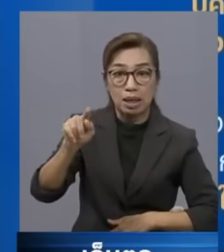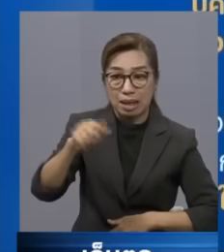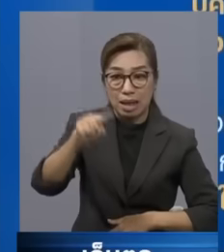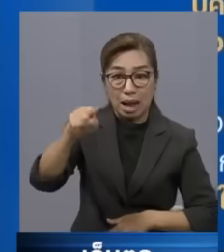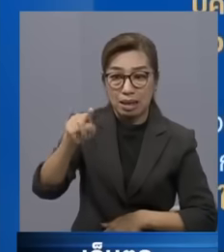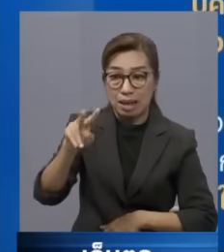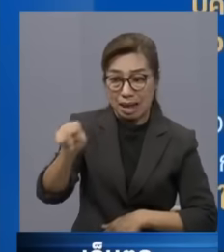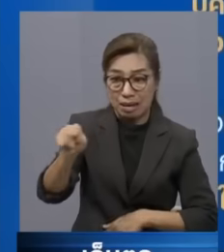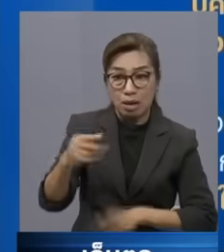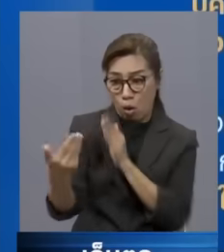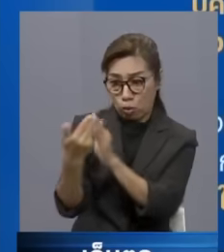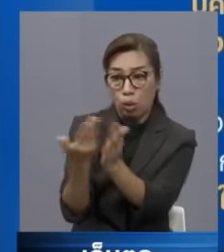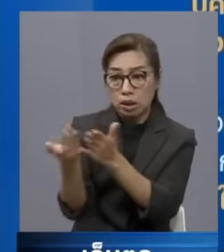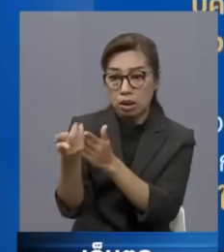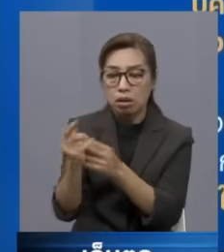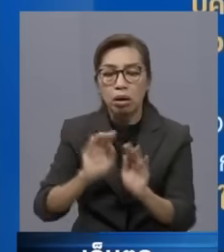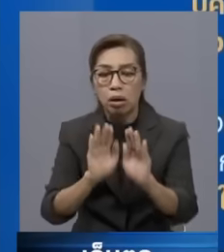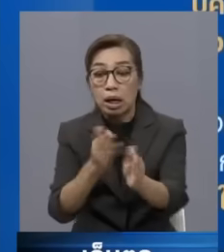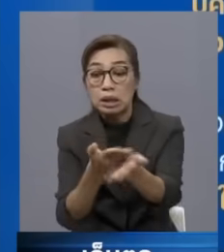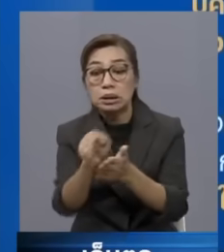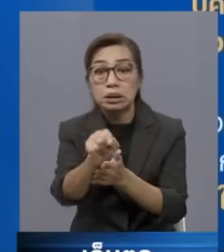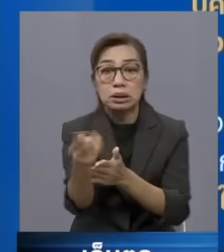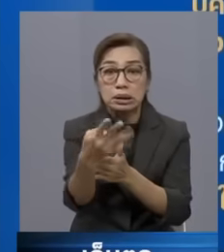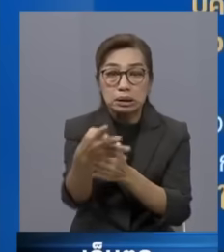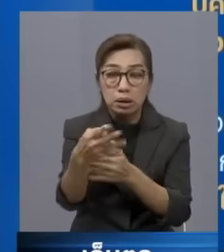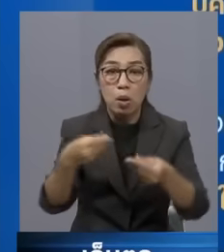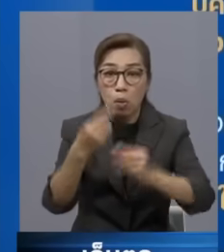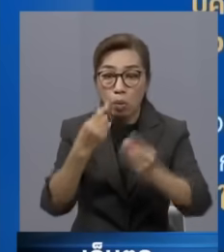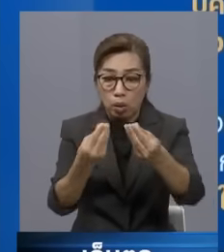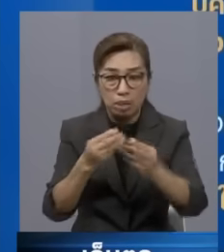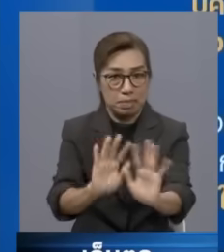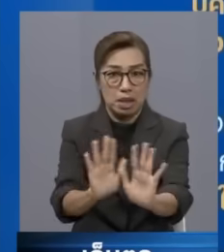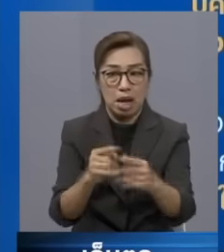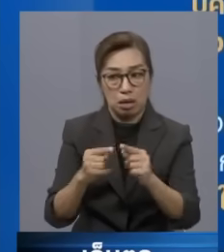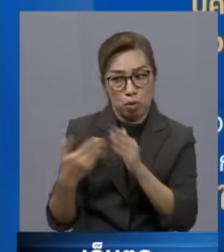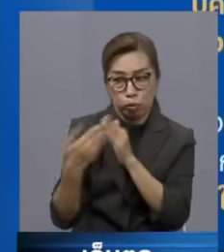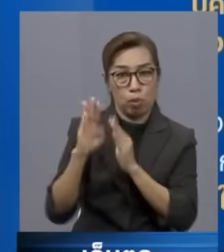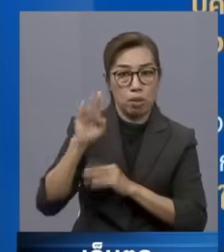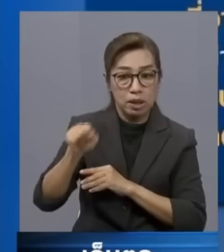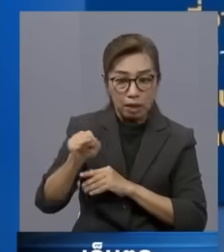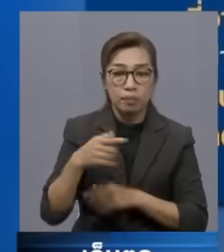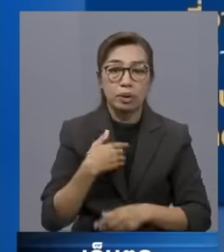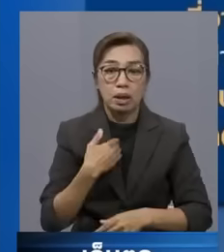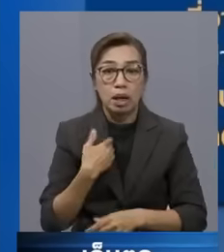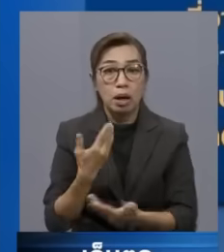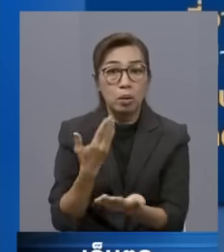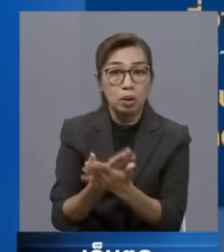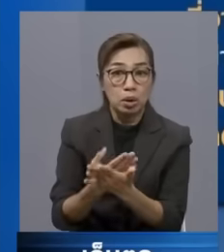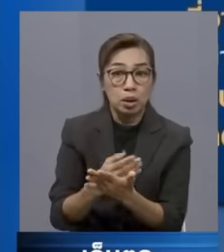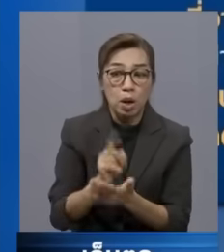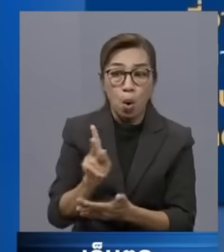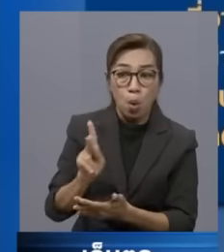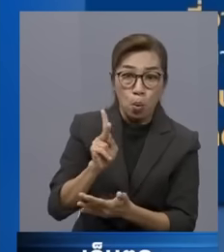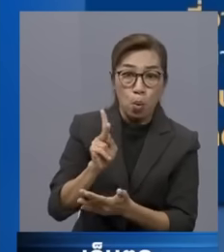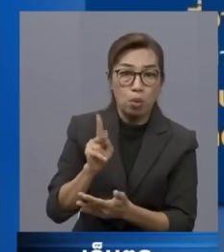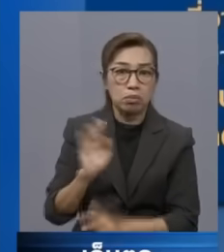ไม่ใช่เป็นซื้อผ่านตัวกลางหรือรับโอนหุ้นตามที่เป็นข่าวแล้วก็ไม่เคยกู้ยืมเงินแก่ผู้ขายการจดจำนอง